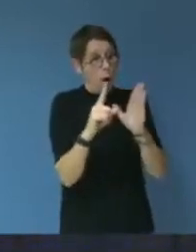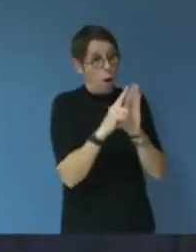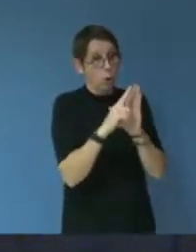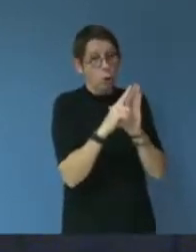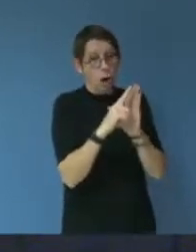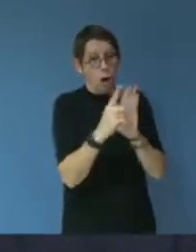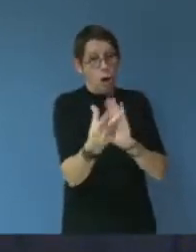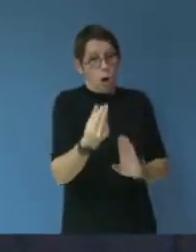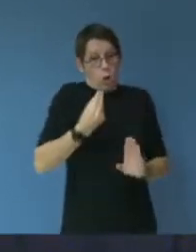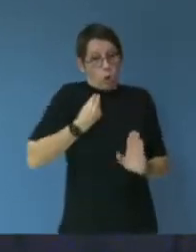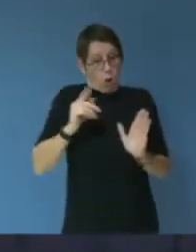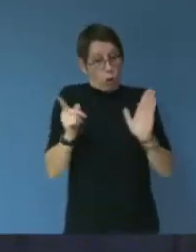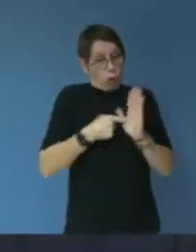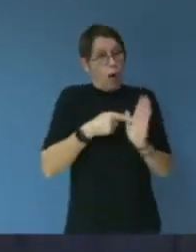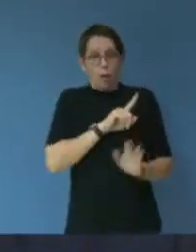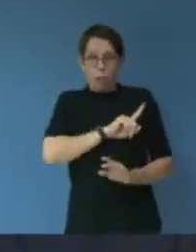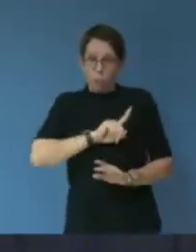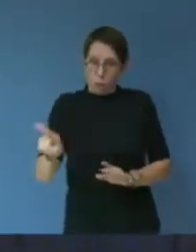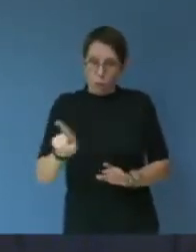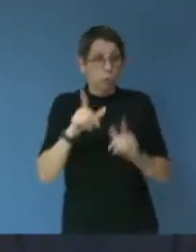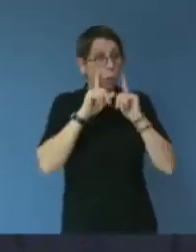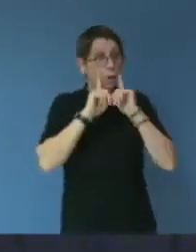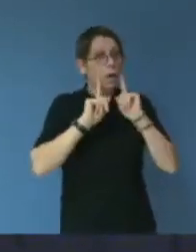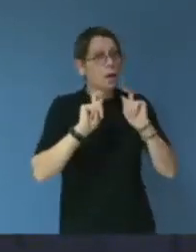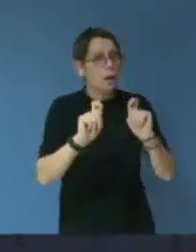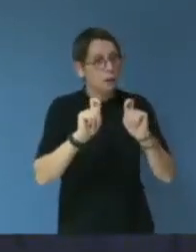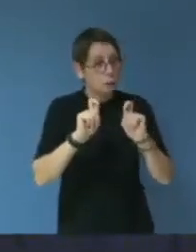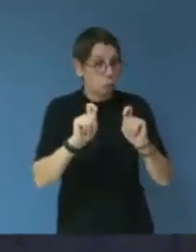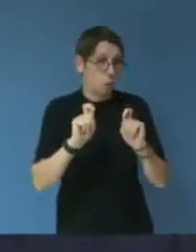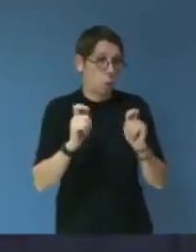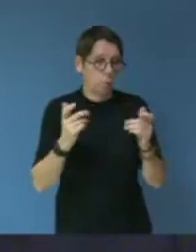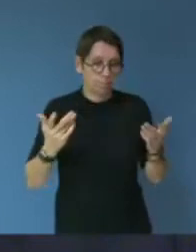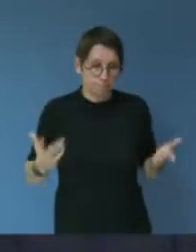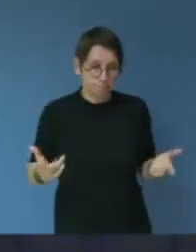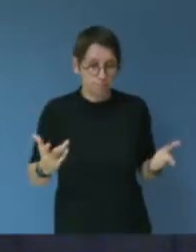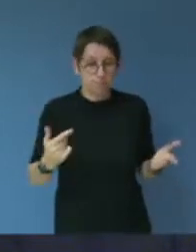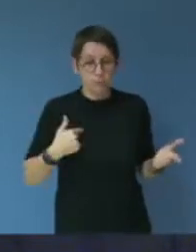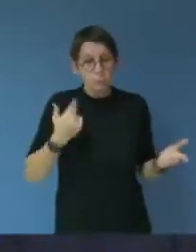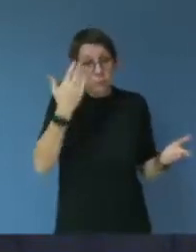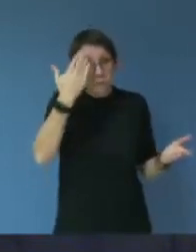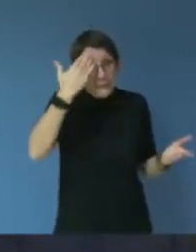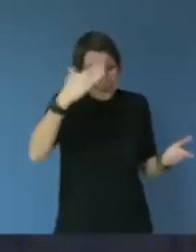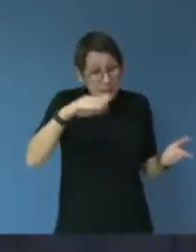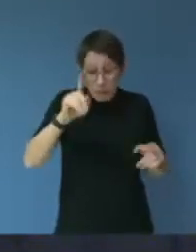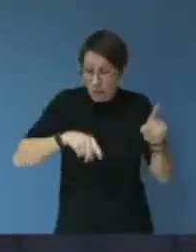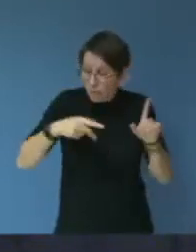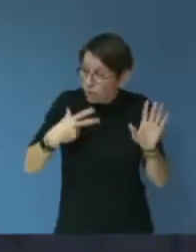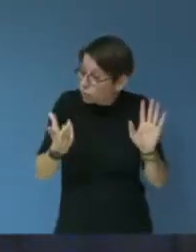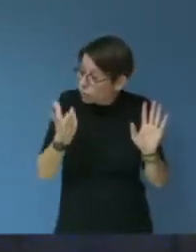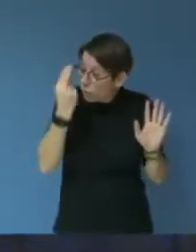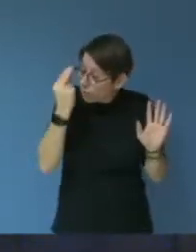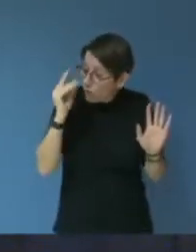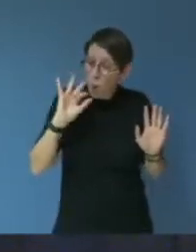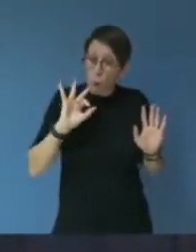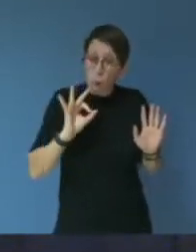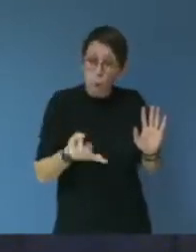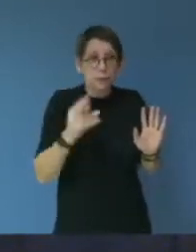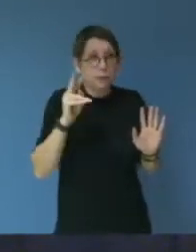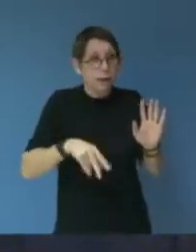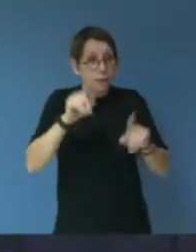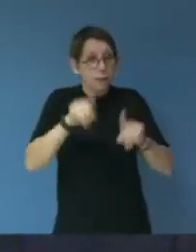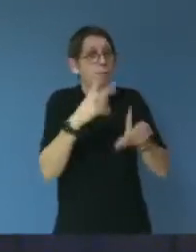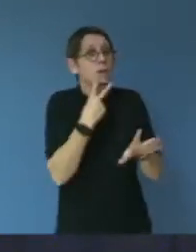faire extrêmement être vigilant sur ce sujet. Je sais que c'est parfois, et je peux le comprendre, pas compris de nos concitoyens, parce